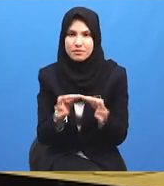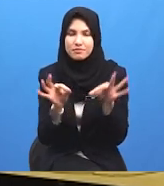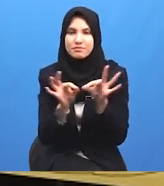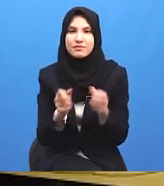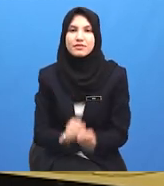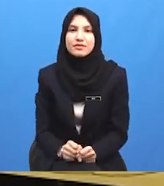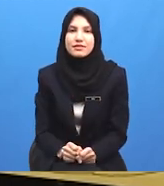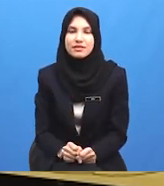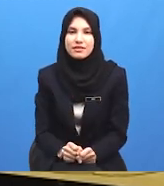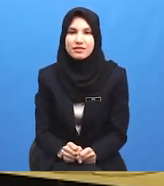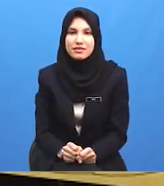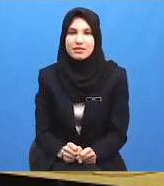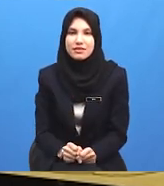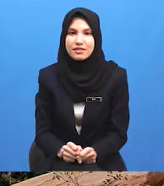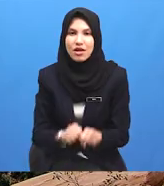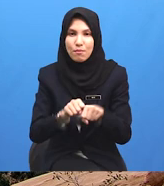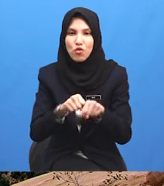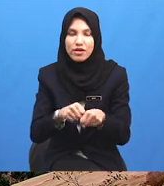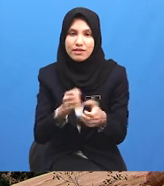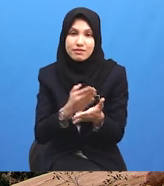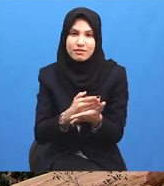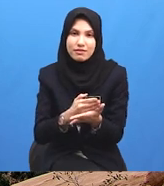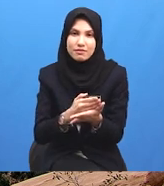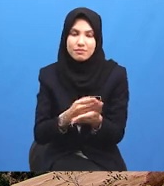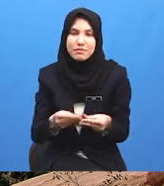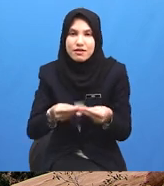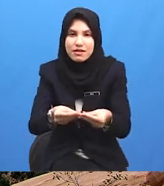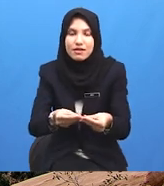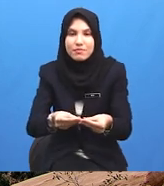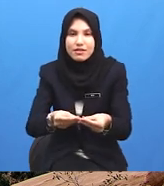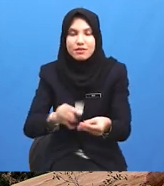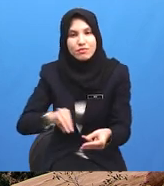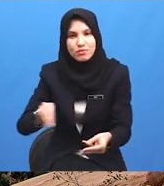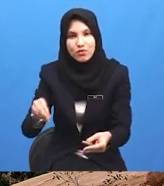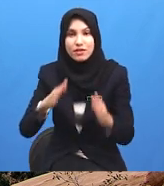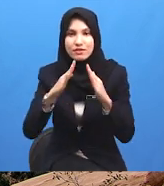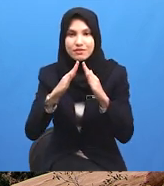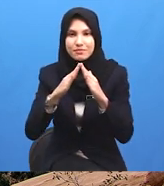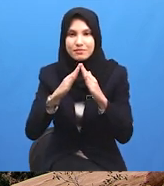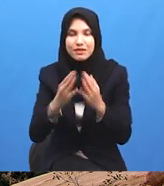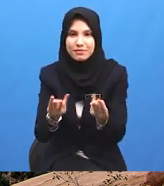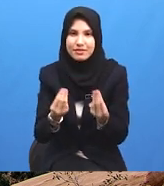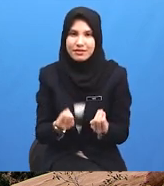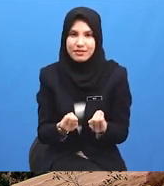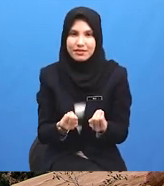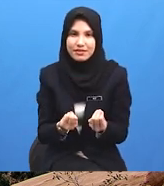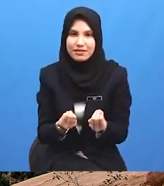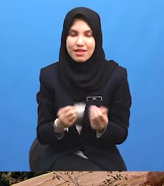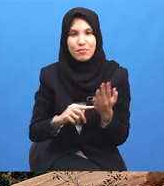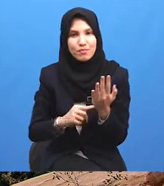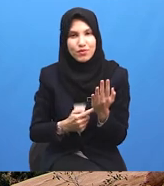dengan anak-anak murid di rumah. Mari kita mulakan eksplorasi ini bersama saya, Mr.